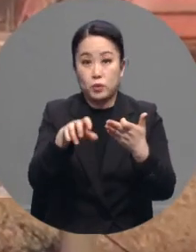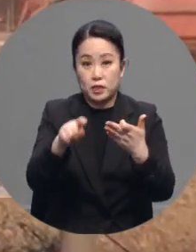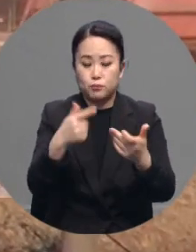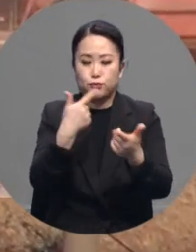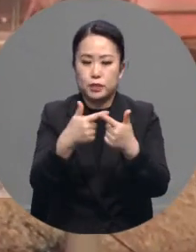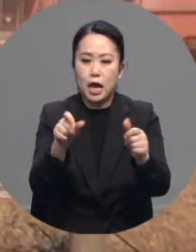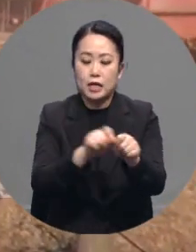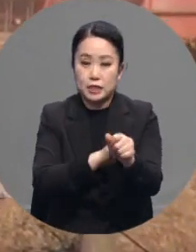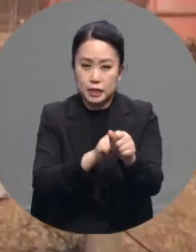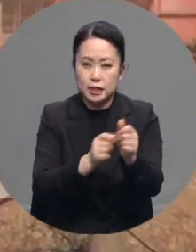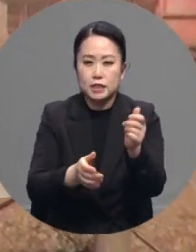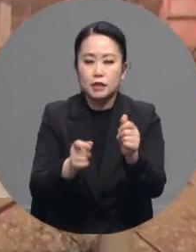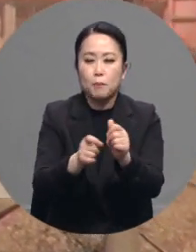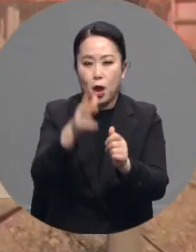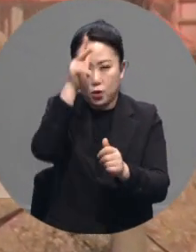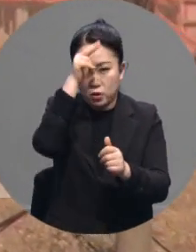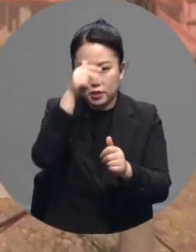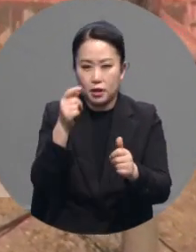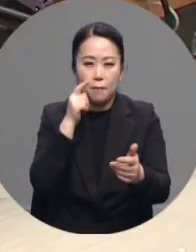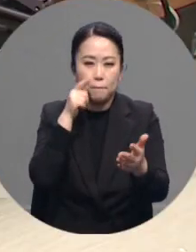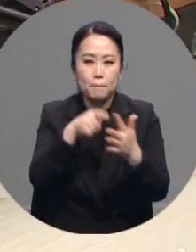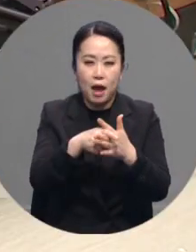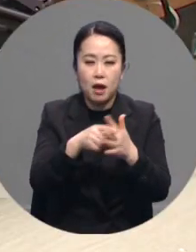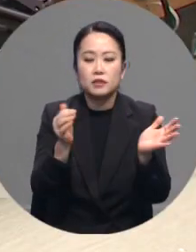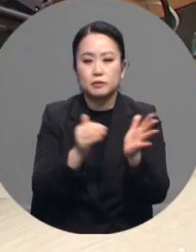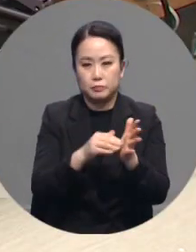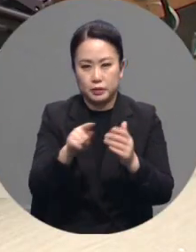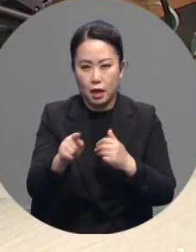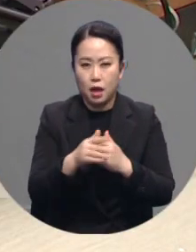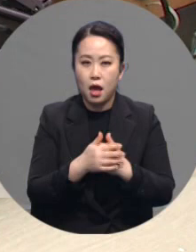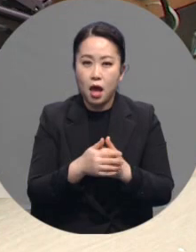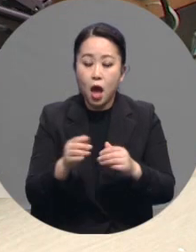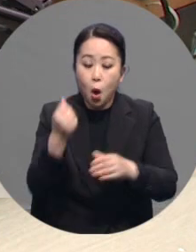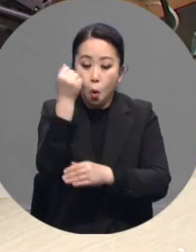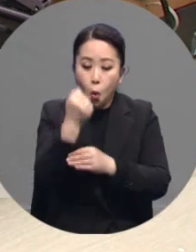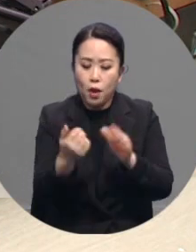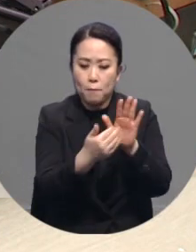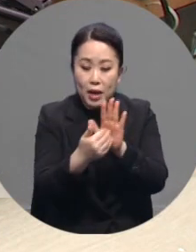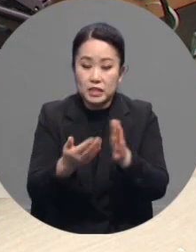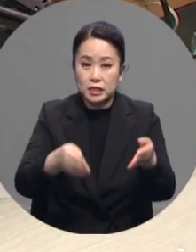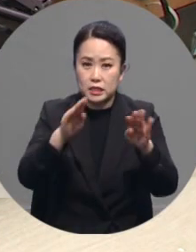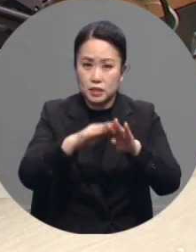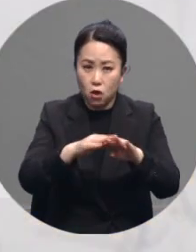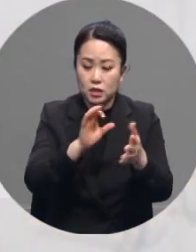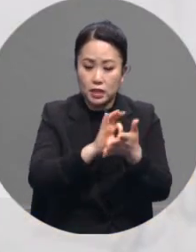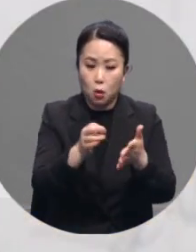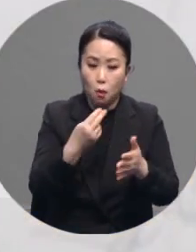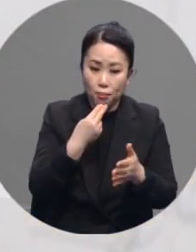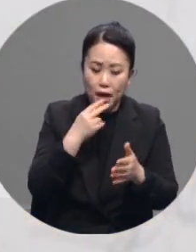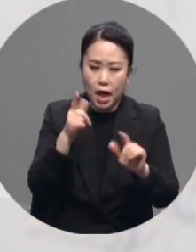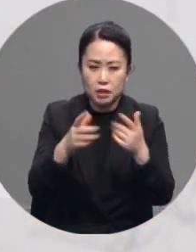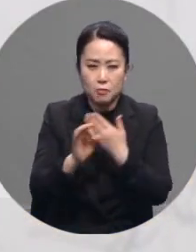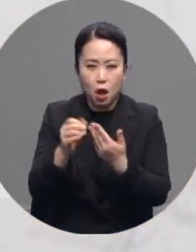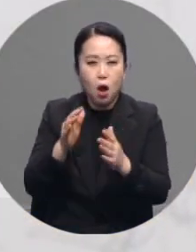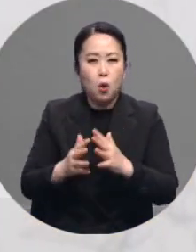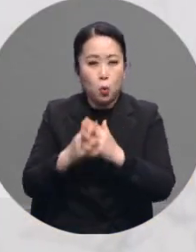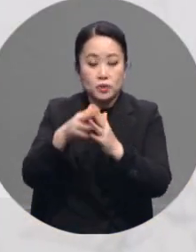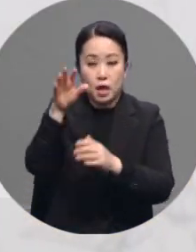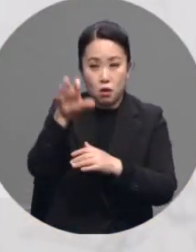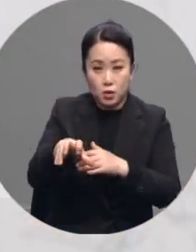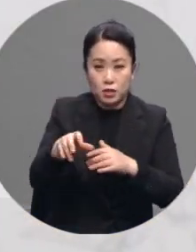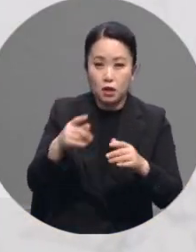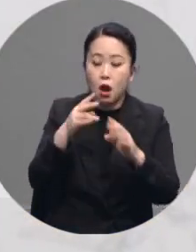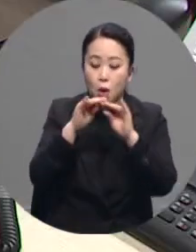부산시 특별사법경찰에 적발됐습니다. 대기오염 방지시설을 가동하지 않거나 공사 현장에서 미세먼지